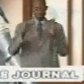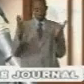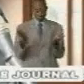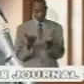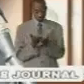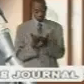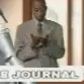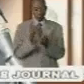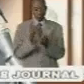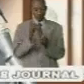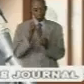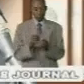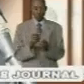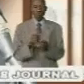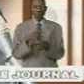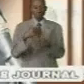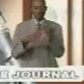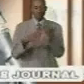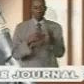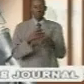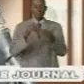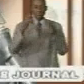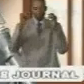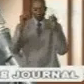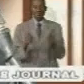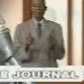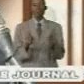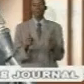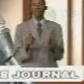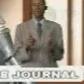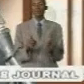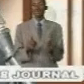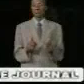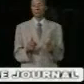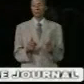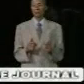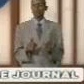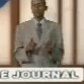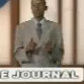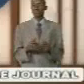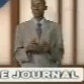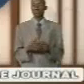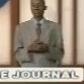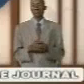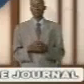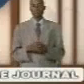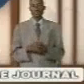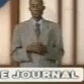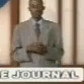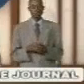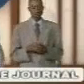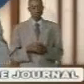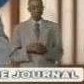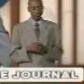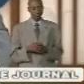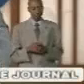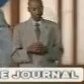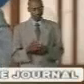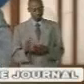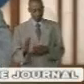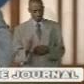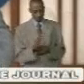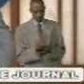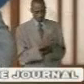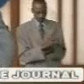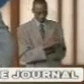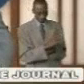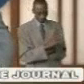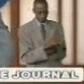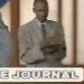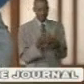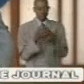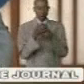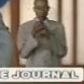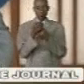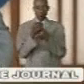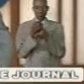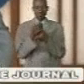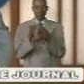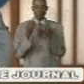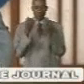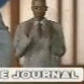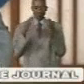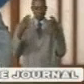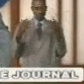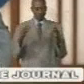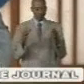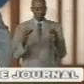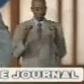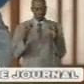être présents, la fibre puisse être présente, elle sait. Avant de boucler complètement ce journal, prenez